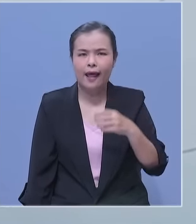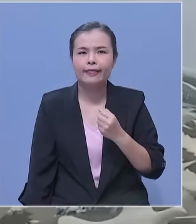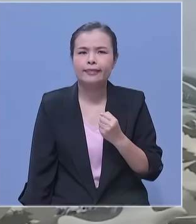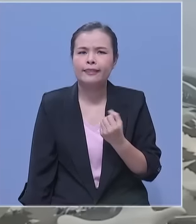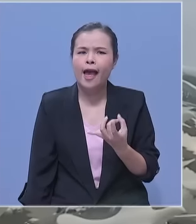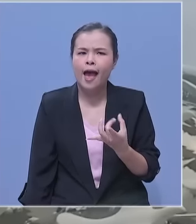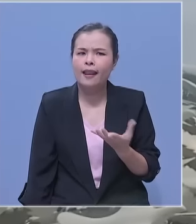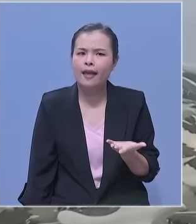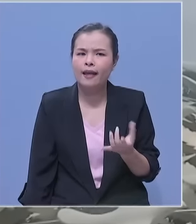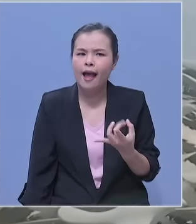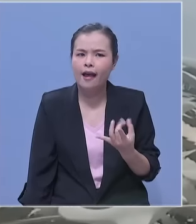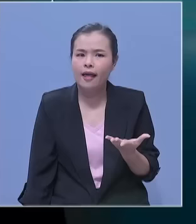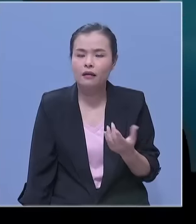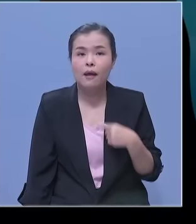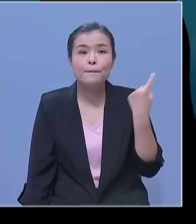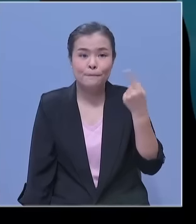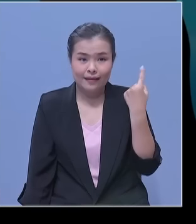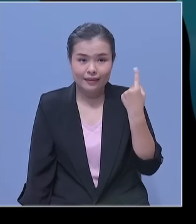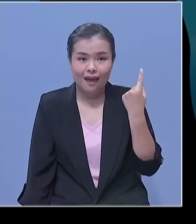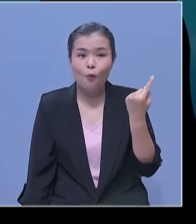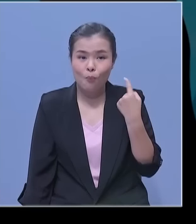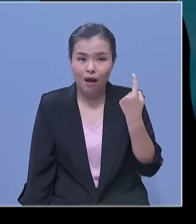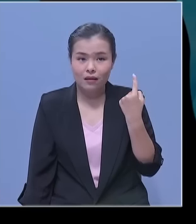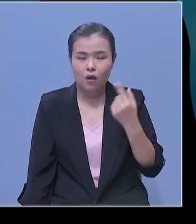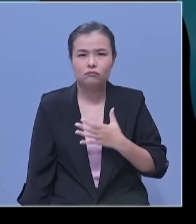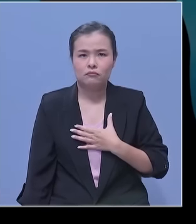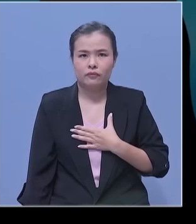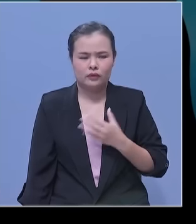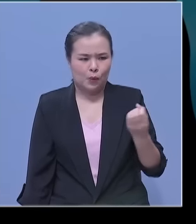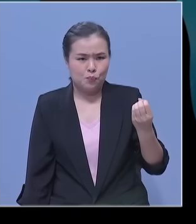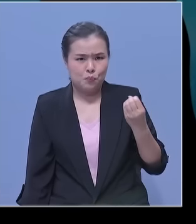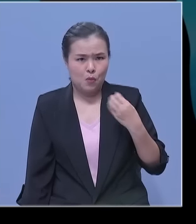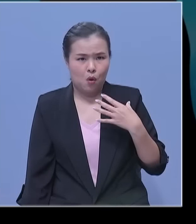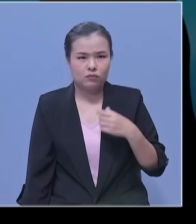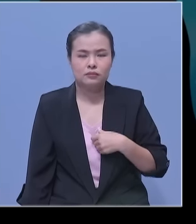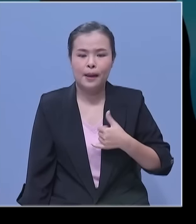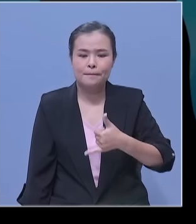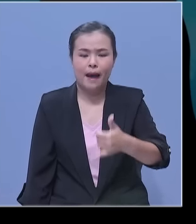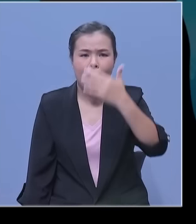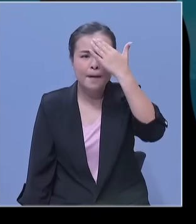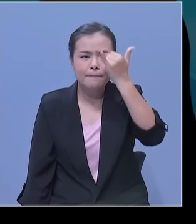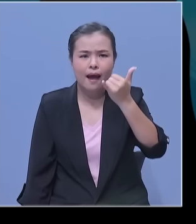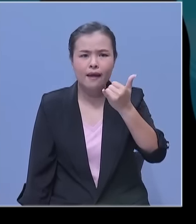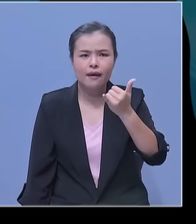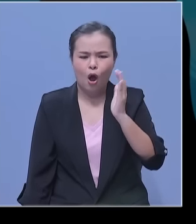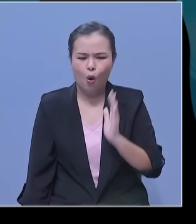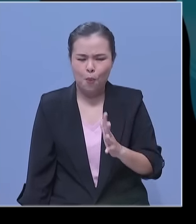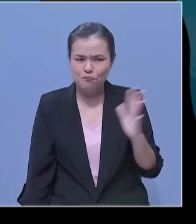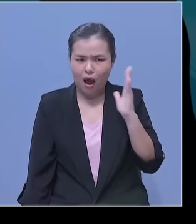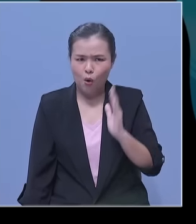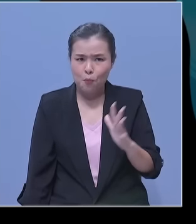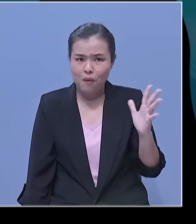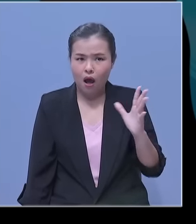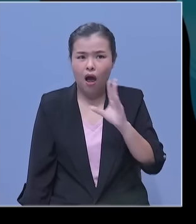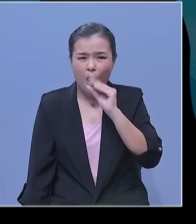เขาก็ตอบกลับไปว่ามาเที่ยวหอชมเมืองแล้วก็ได้รับคำตอบมาว่าจะเข้าไปทำไมข้างในคนเยอะ